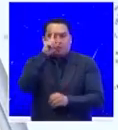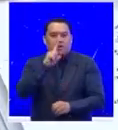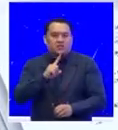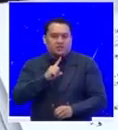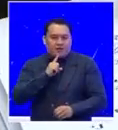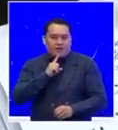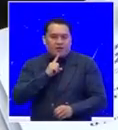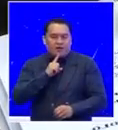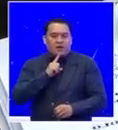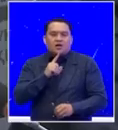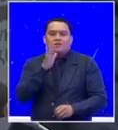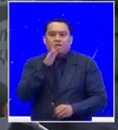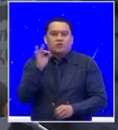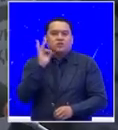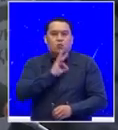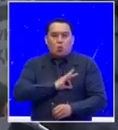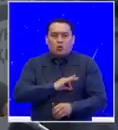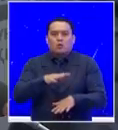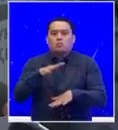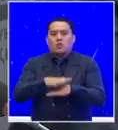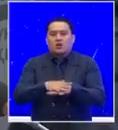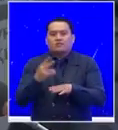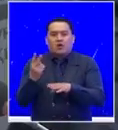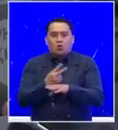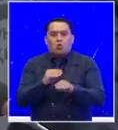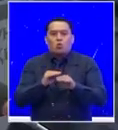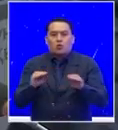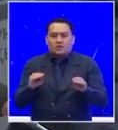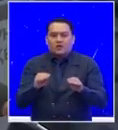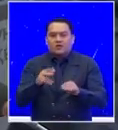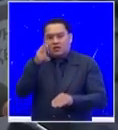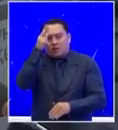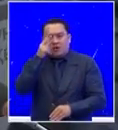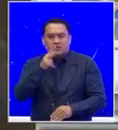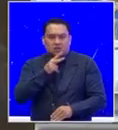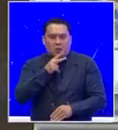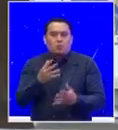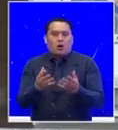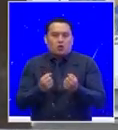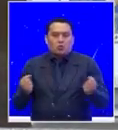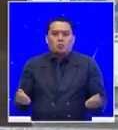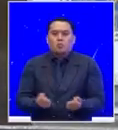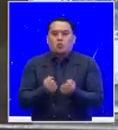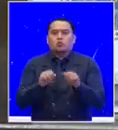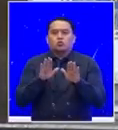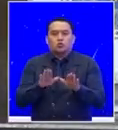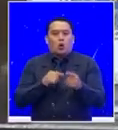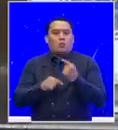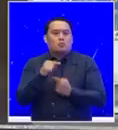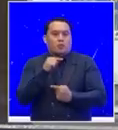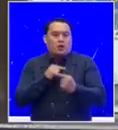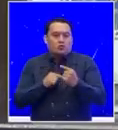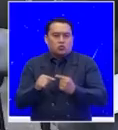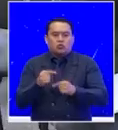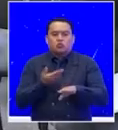12 месяцев. Срок освоения средств банками второго уровня составляет 3 месяца. Получить поддержку могут только